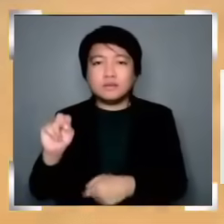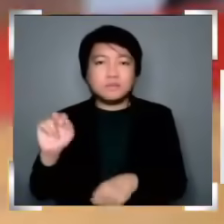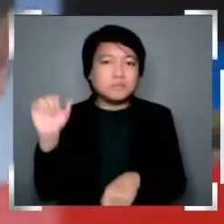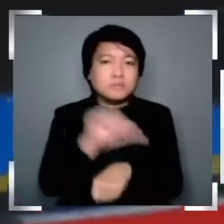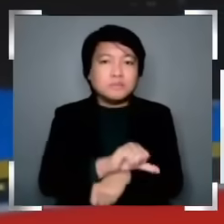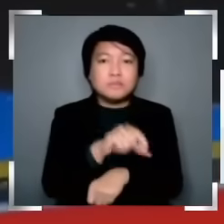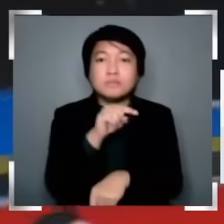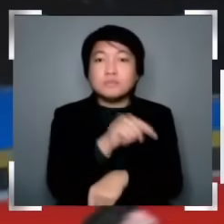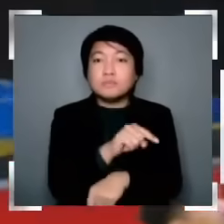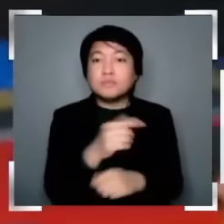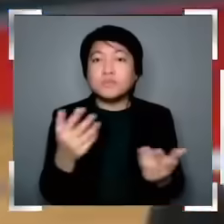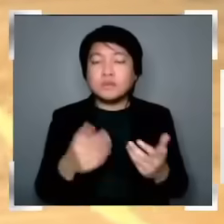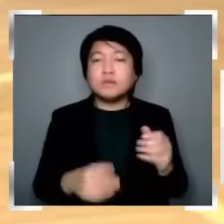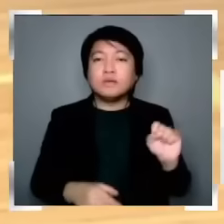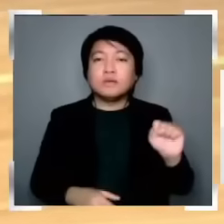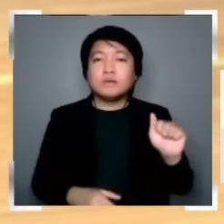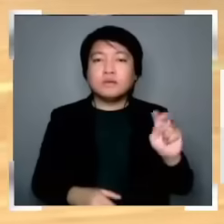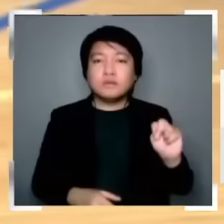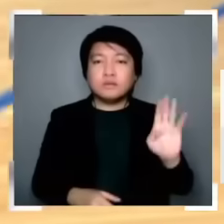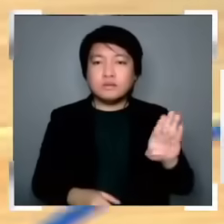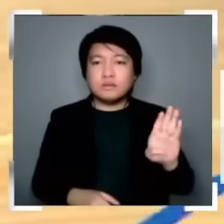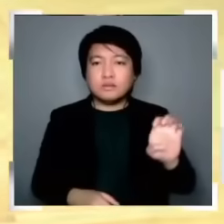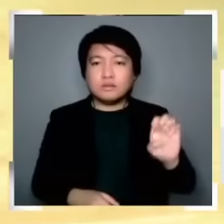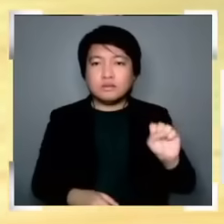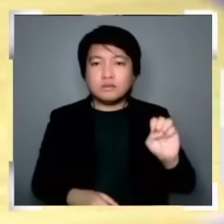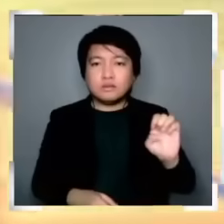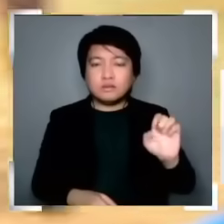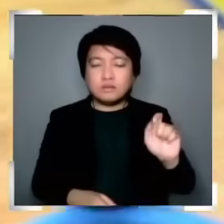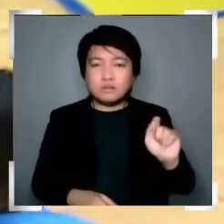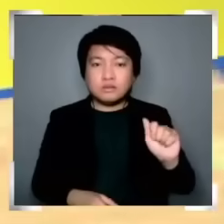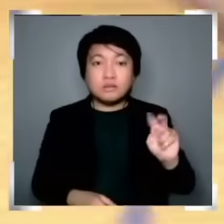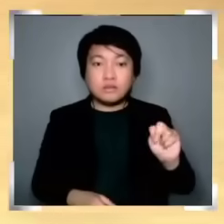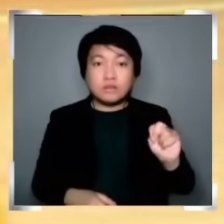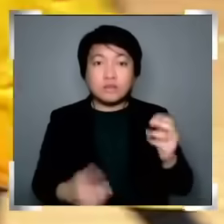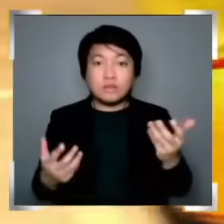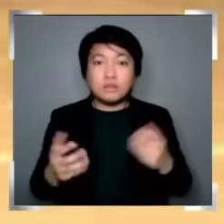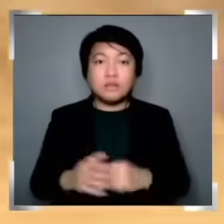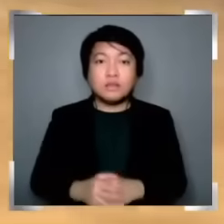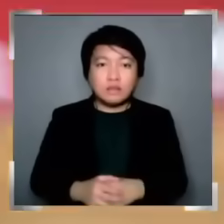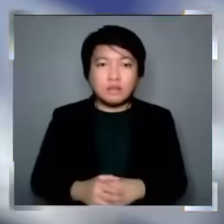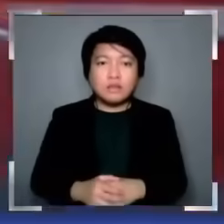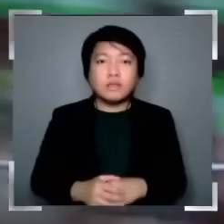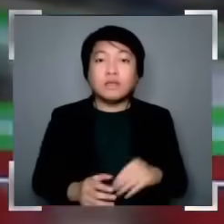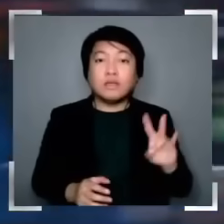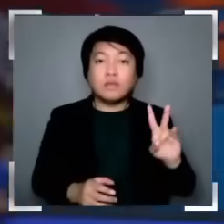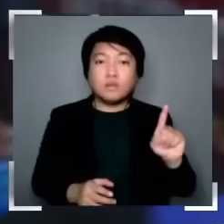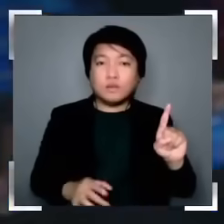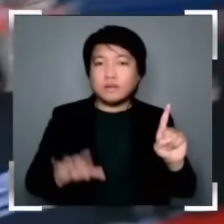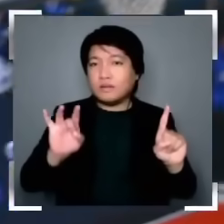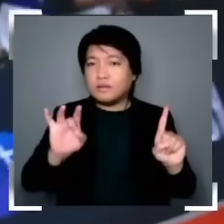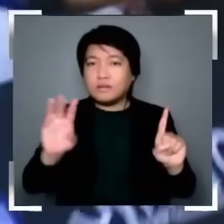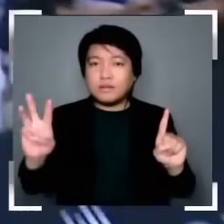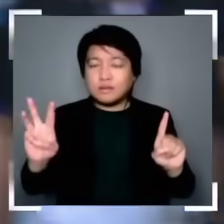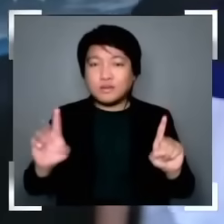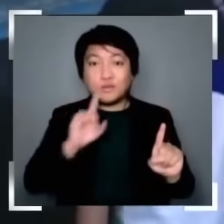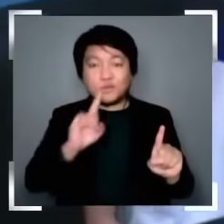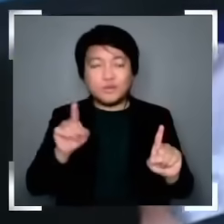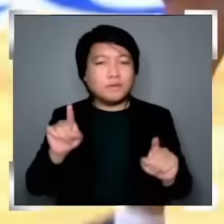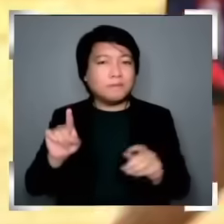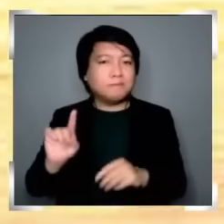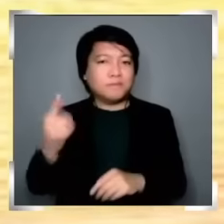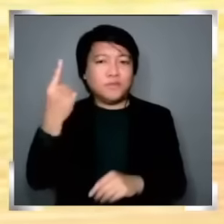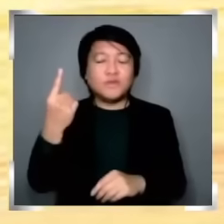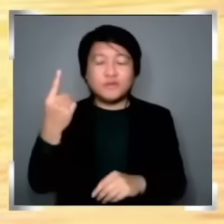Stag sa score na 86-71. Ito ang unang panalo ng letran mula na magsimula ang Season 99.